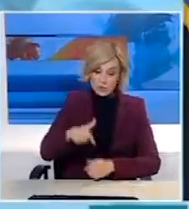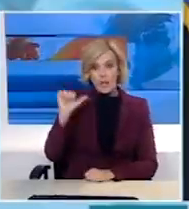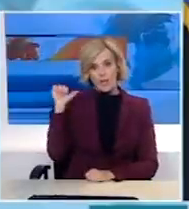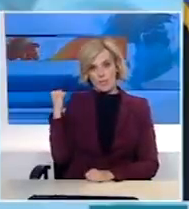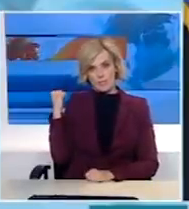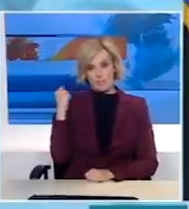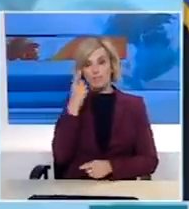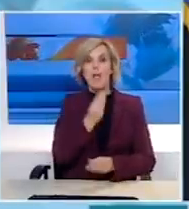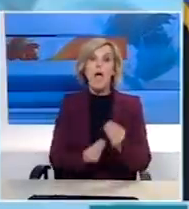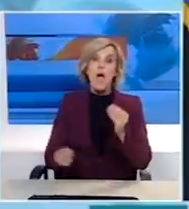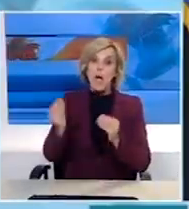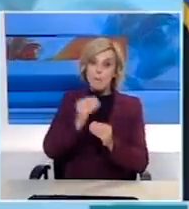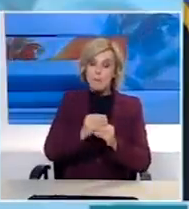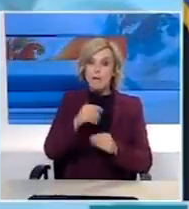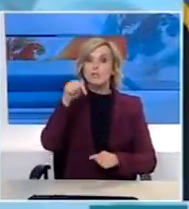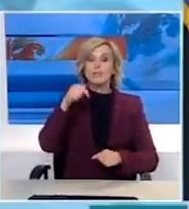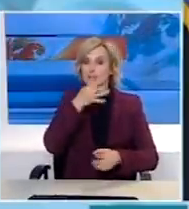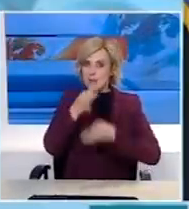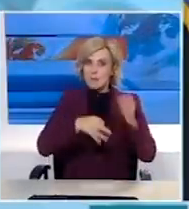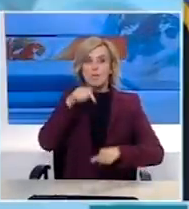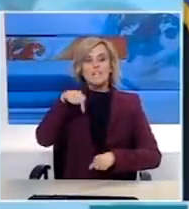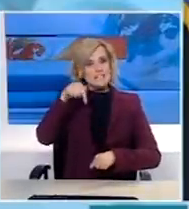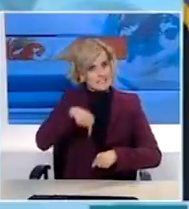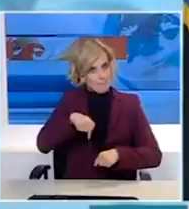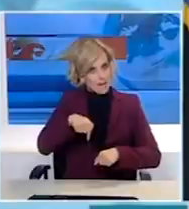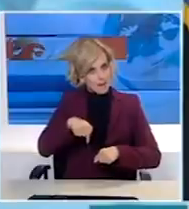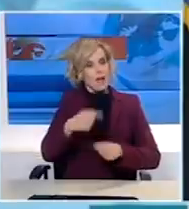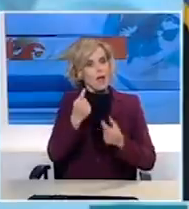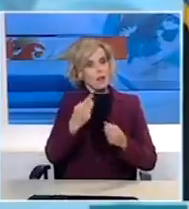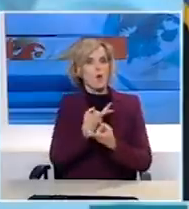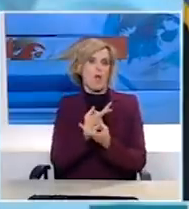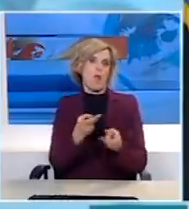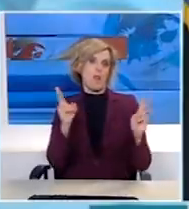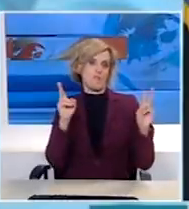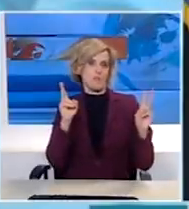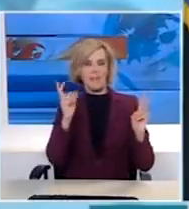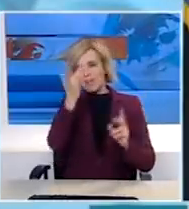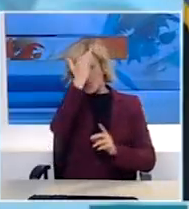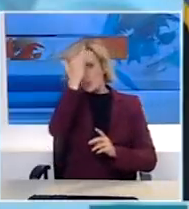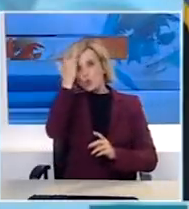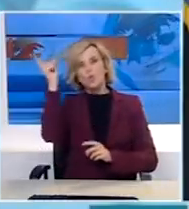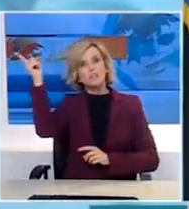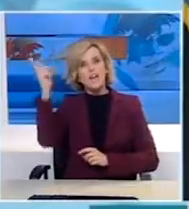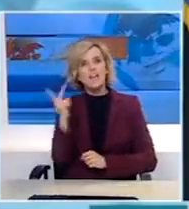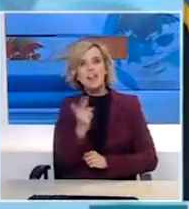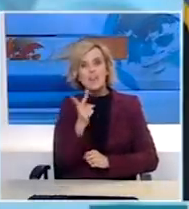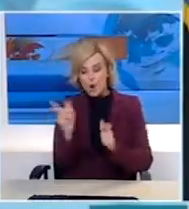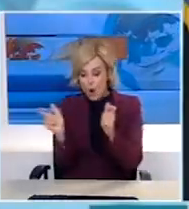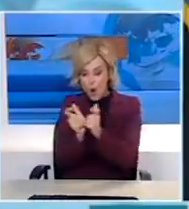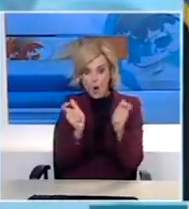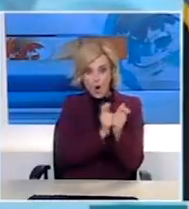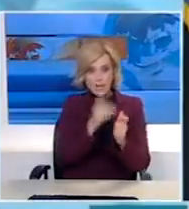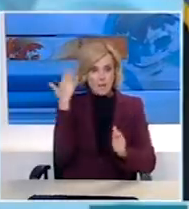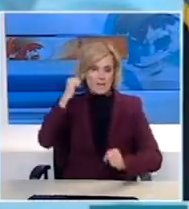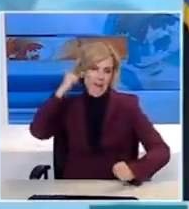ενημερώσω ότι σήμερα έληξε η καραντίνα των χωριών Δραγασιά και Δαμασκηνιά του Δήμου Βοΐου. Αντιμέτωποι με μια πρωτόγνωρη κατάσταση